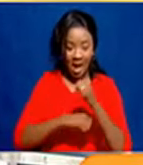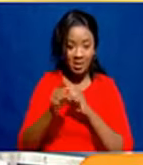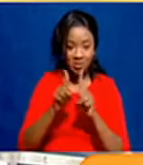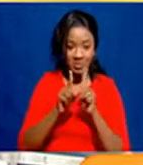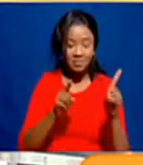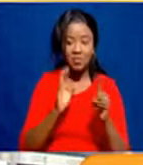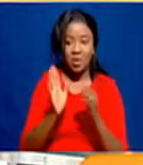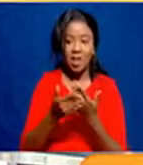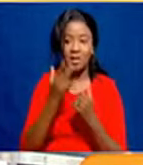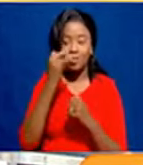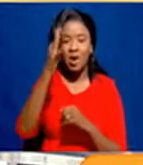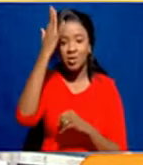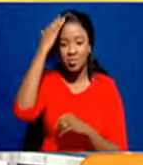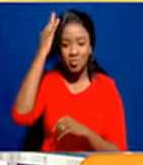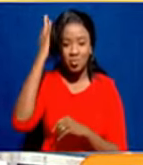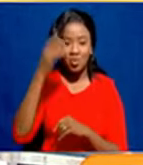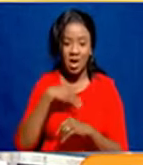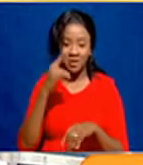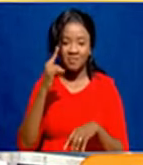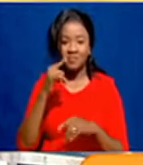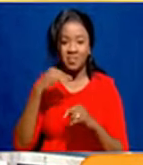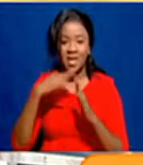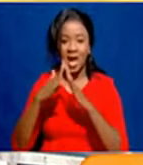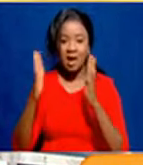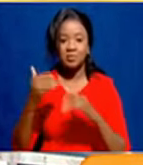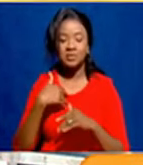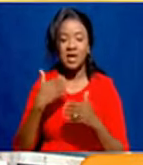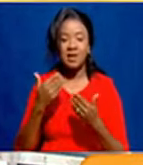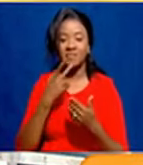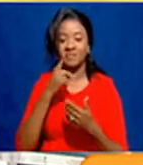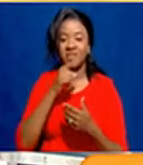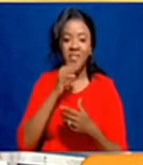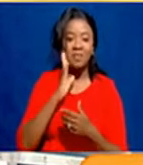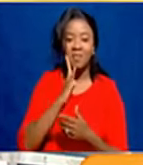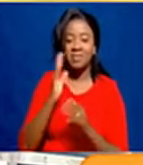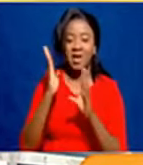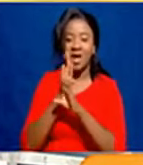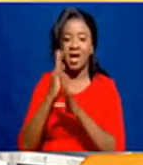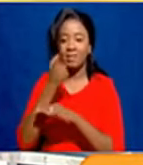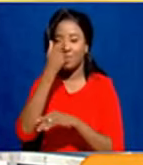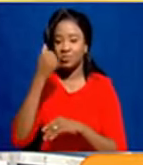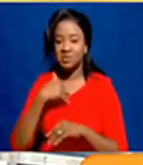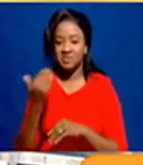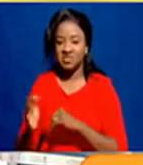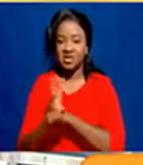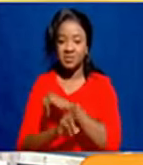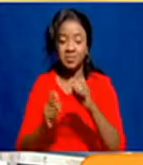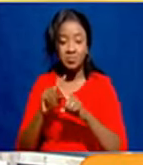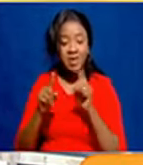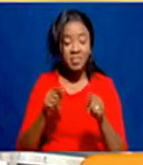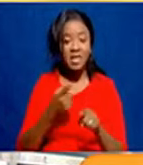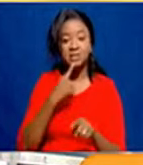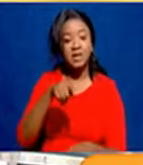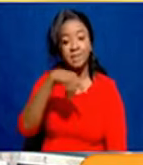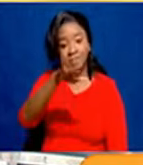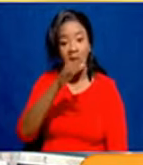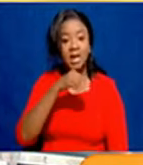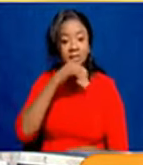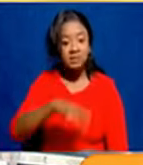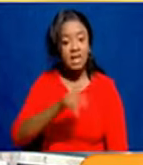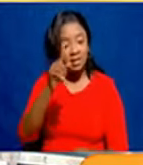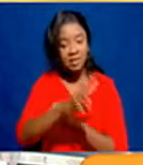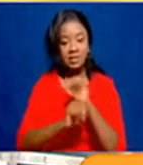Manake kuna ile tabia unaambiwa kwamba mna mhalifu ndani ya nyumba lakini wazazi tunawaficha. Lakini pale tumeona Parwanja wanaambiwa yeye na mtoto wake